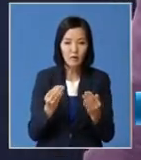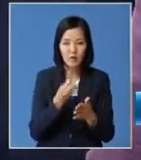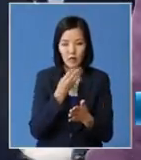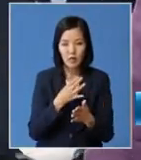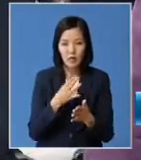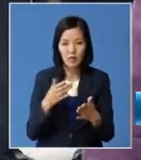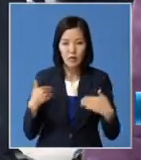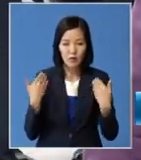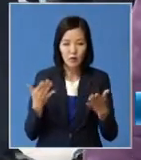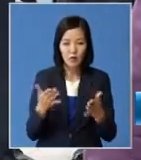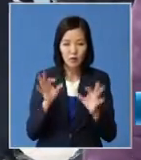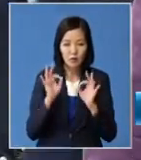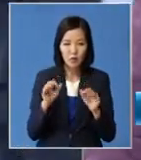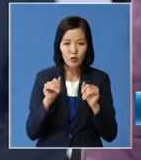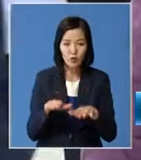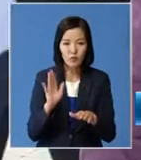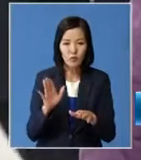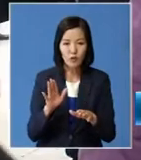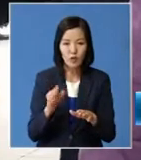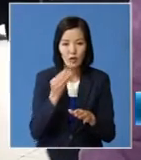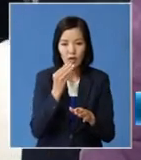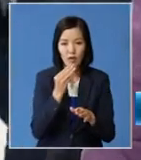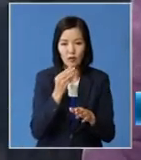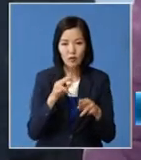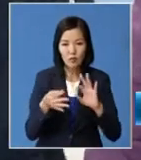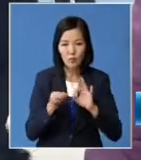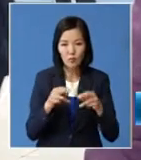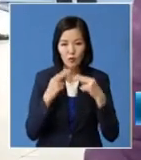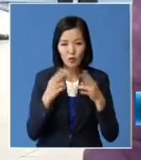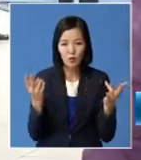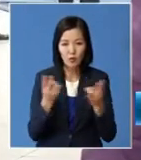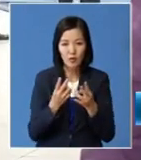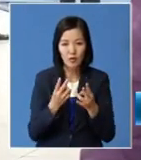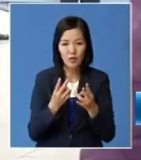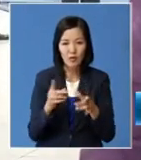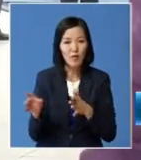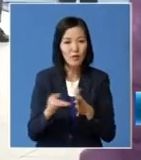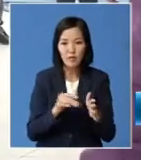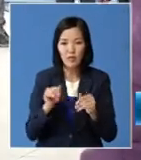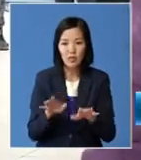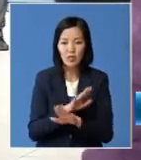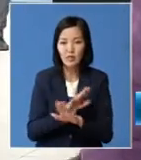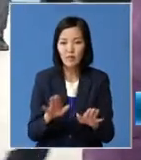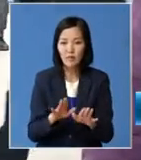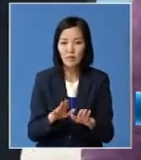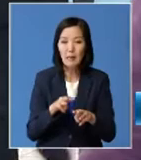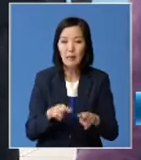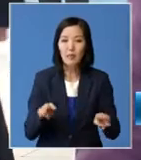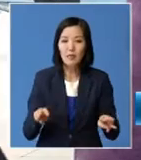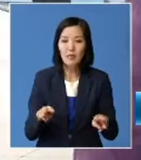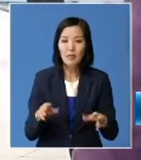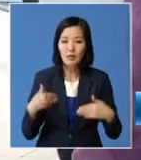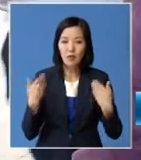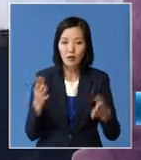Өйткені Қытайдан келетін азық түлікке аса мұқият болуымыз керек. Дегенмен бұл мәселе бірден шешіле салмайды. Біз тиісті министрлік алдына